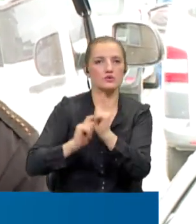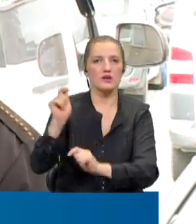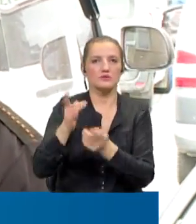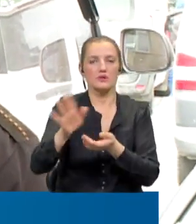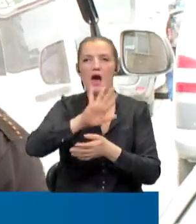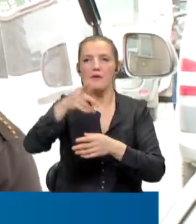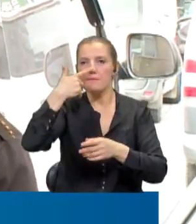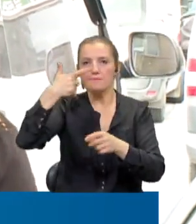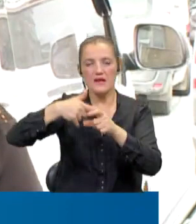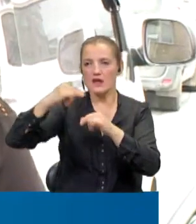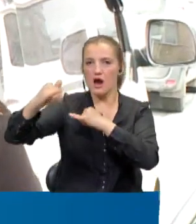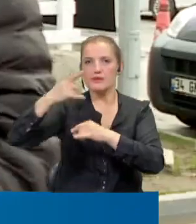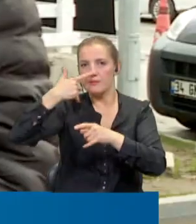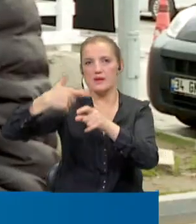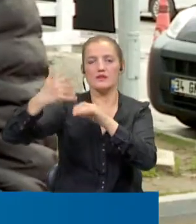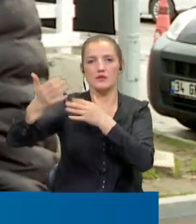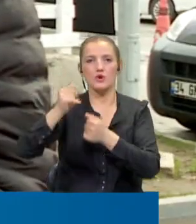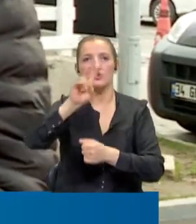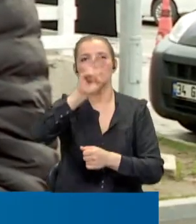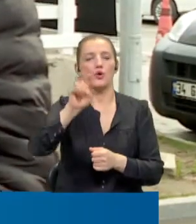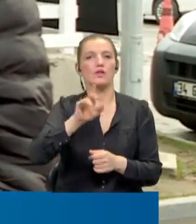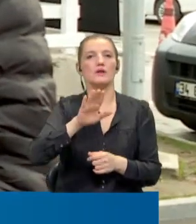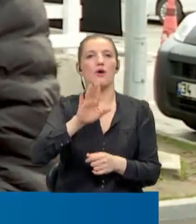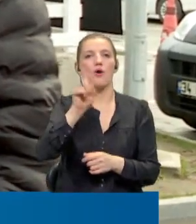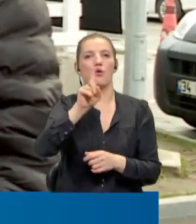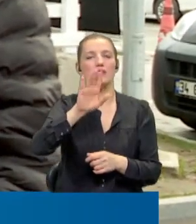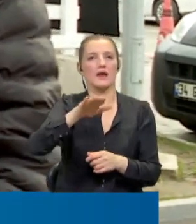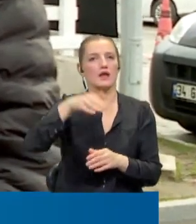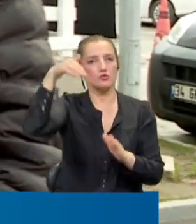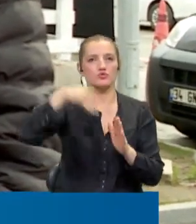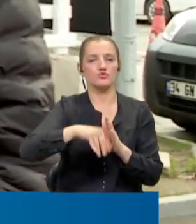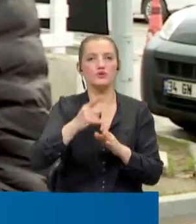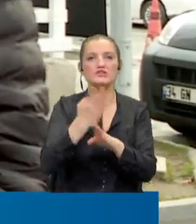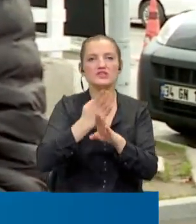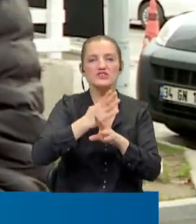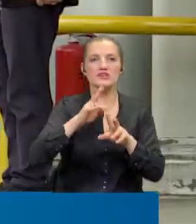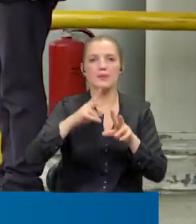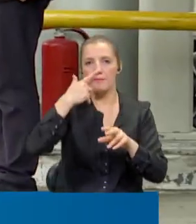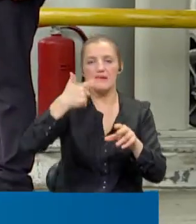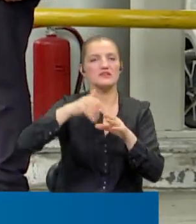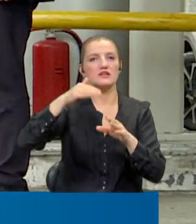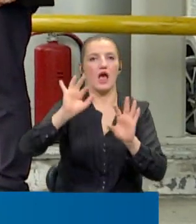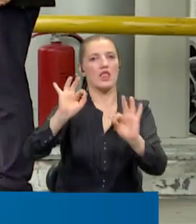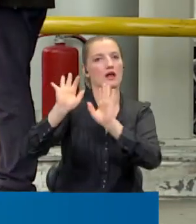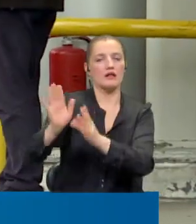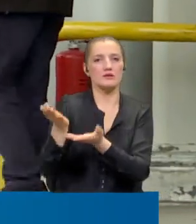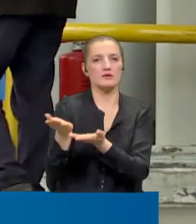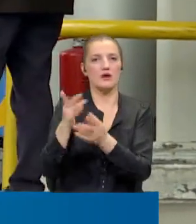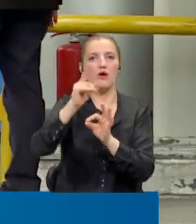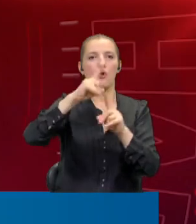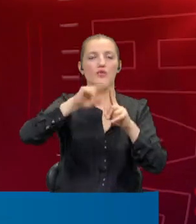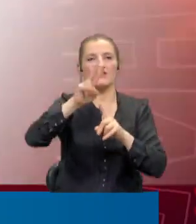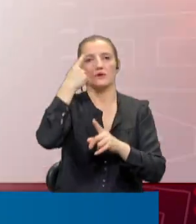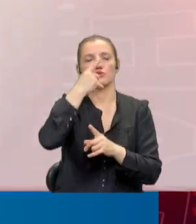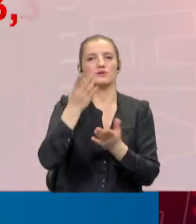aynı benzinlikten yakıt alıyoruz Ben 10 liraya kadar düşmüş niye mazot düşmedi yani seviyede kaldı evet evet nedeniyle